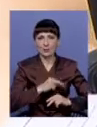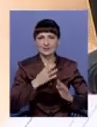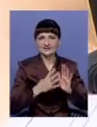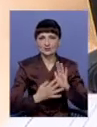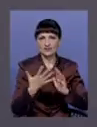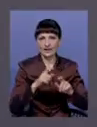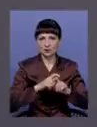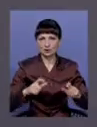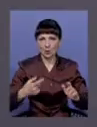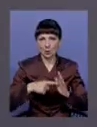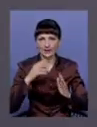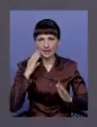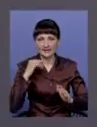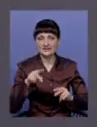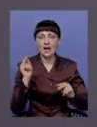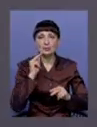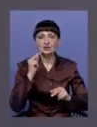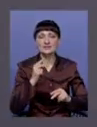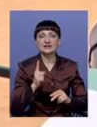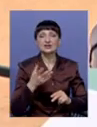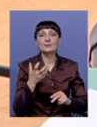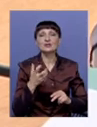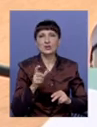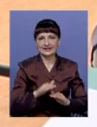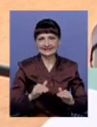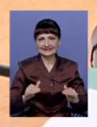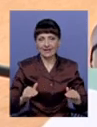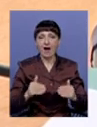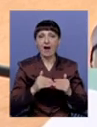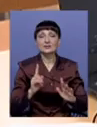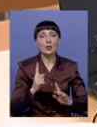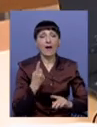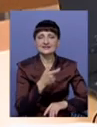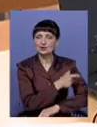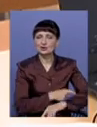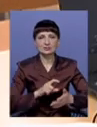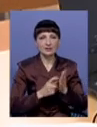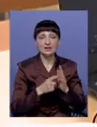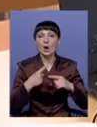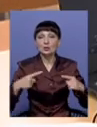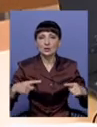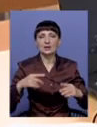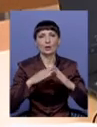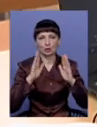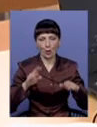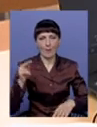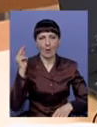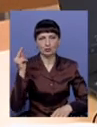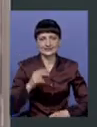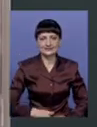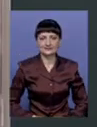95 школе города здесь обучается около полутора тысяч школьников открыто один дежурный класс остальные получают знания в дистанционном формате